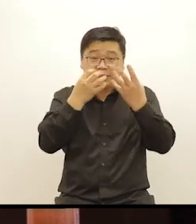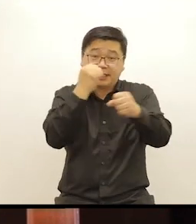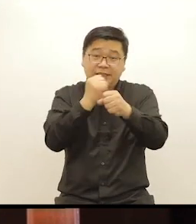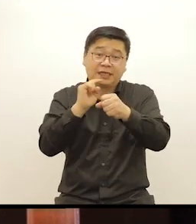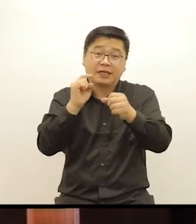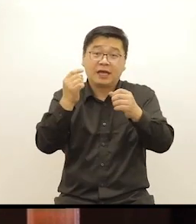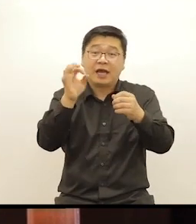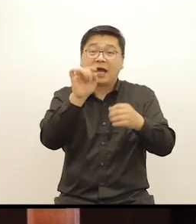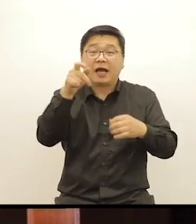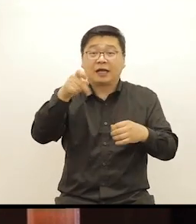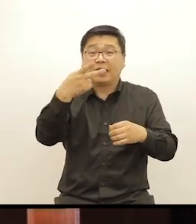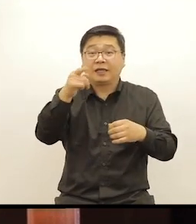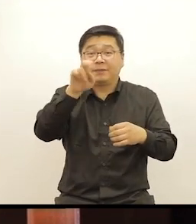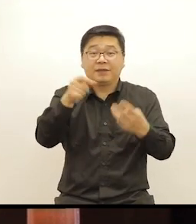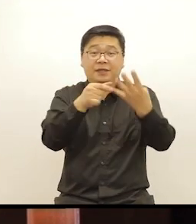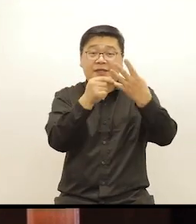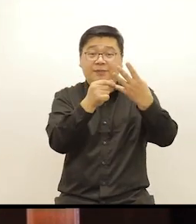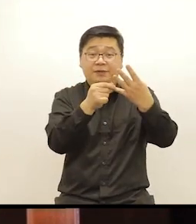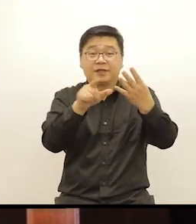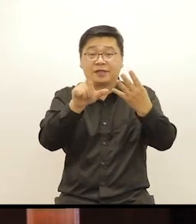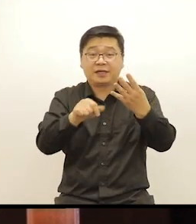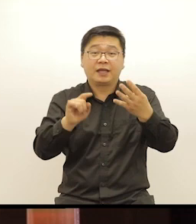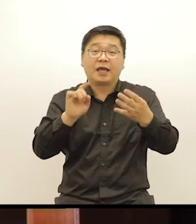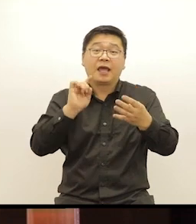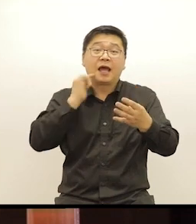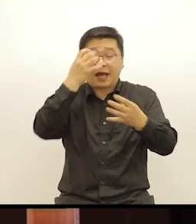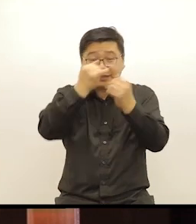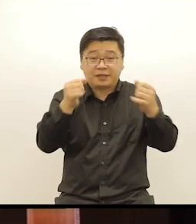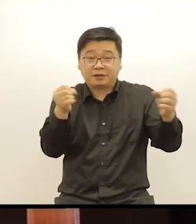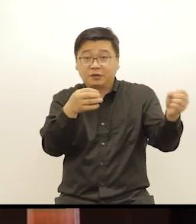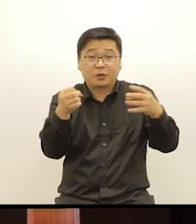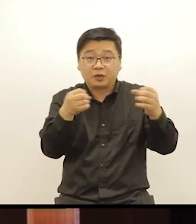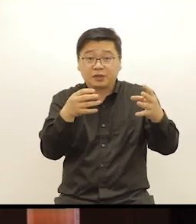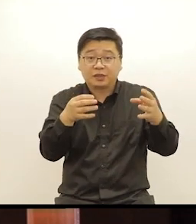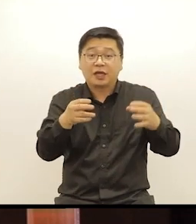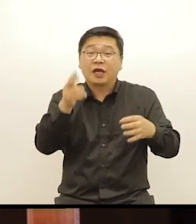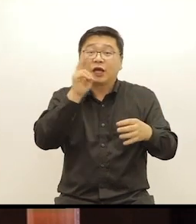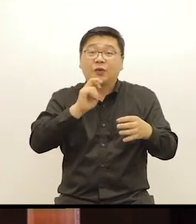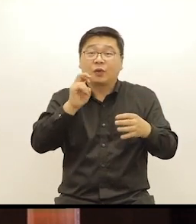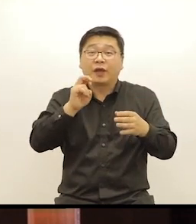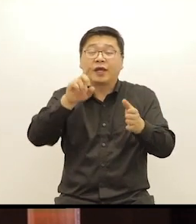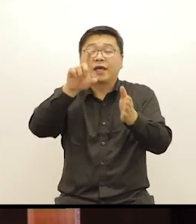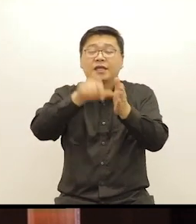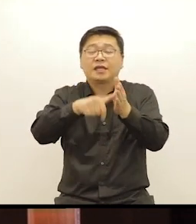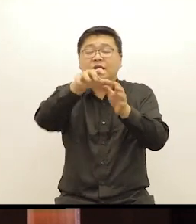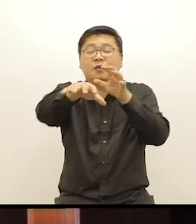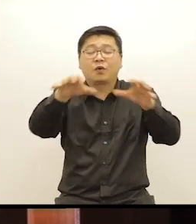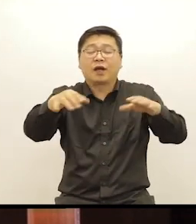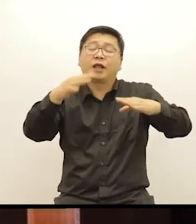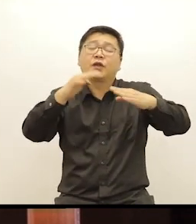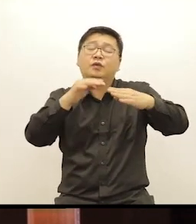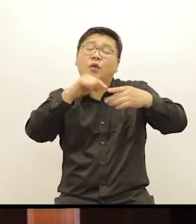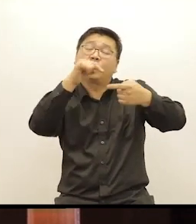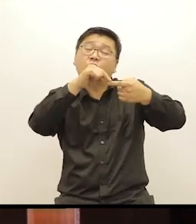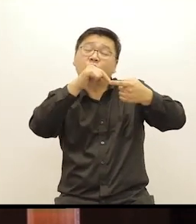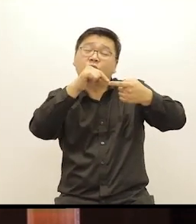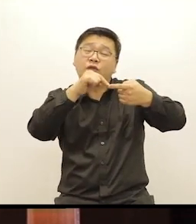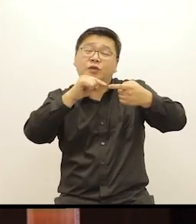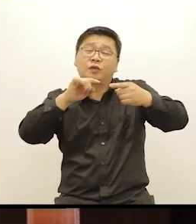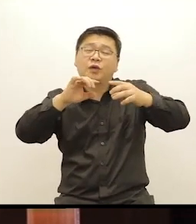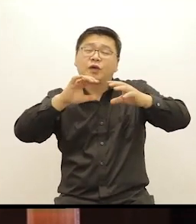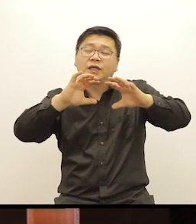아카데미 오늘 그 네 번째 시간으로 아티스트 토크 음악의 시공에서 손끝으로 세상을